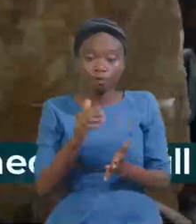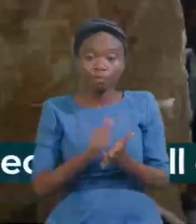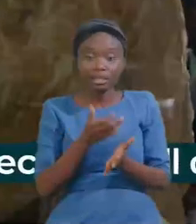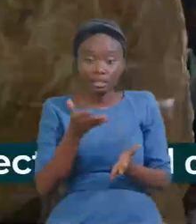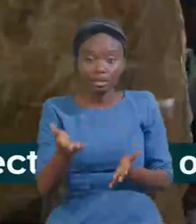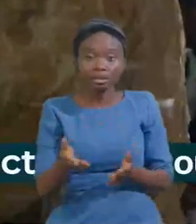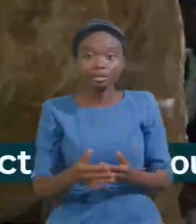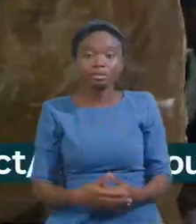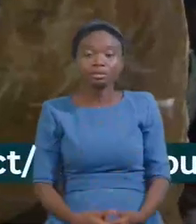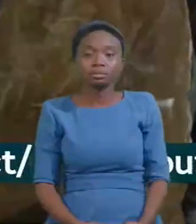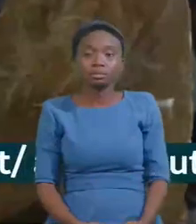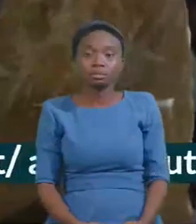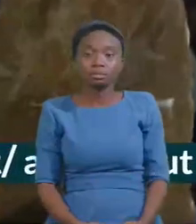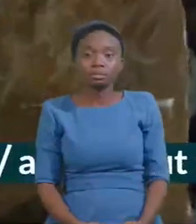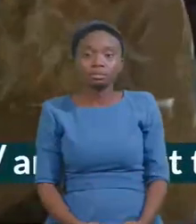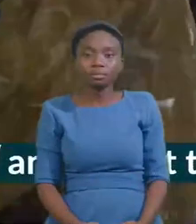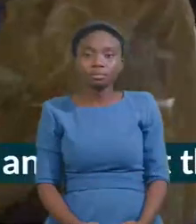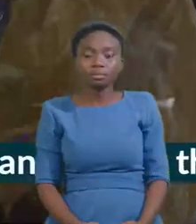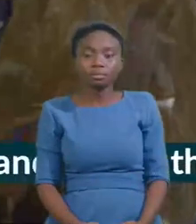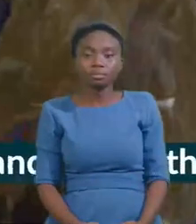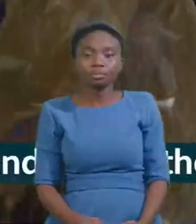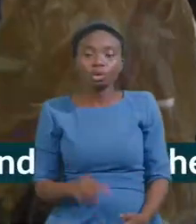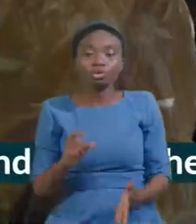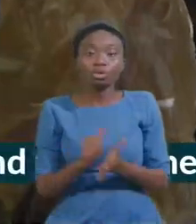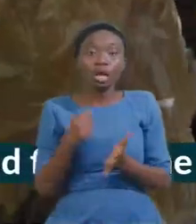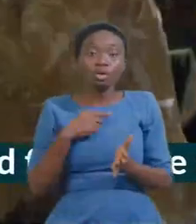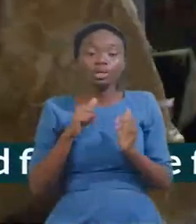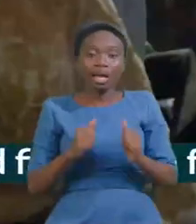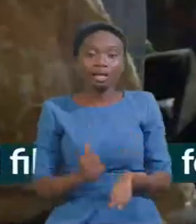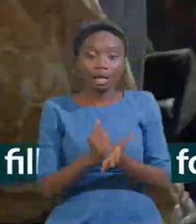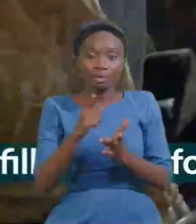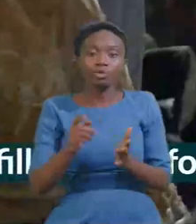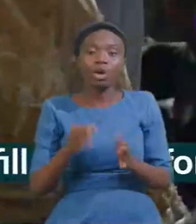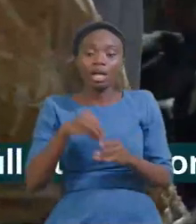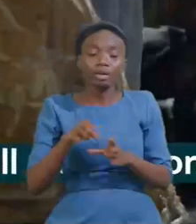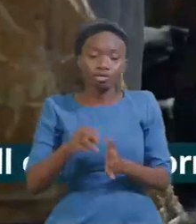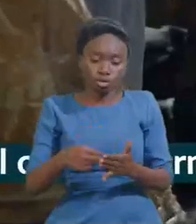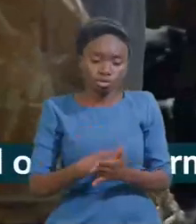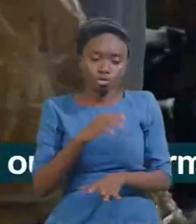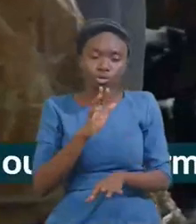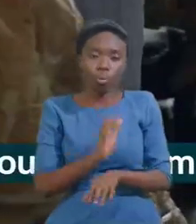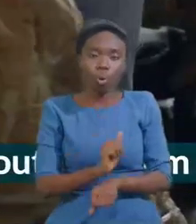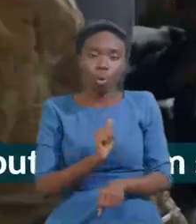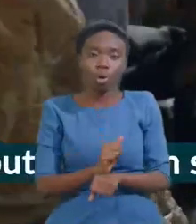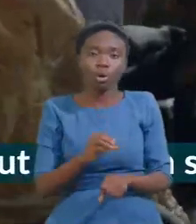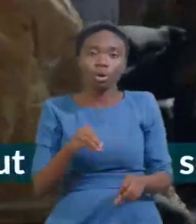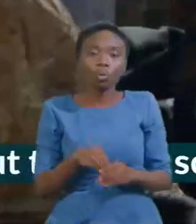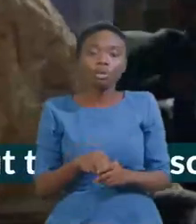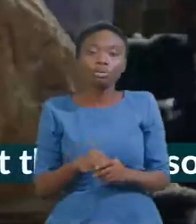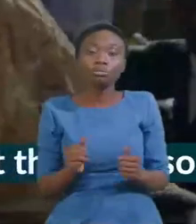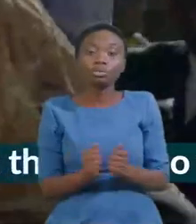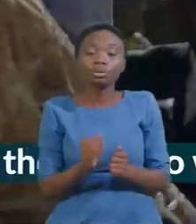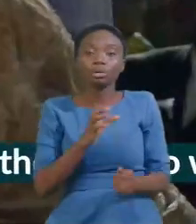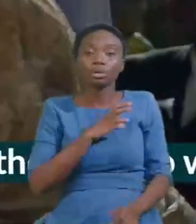le formulaire qui so est. So that we can assist you further. In your new walk with Christ. Pour que nous puissions vous assister dans votre